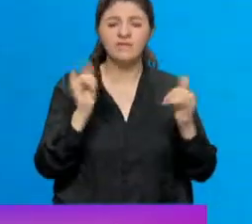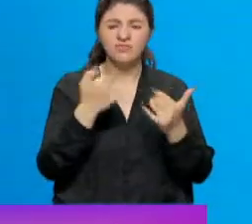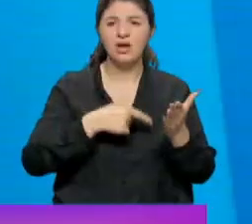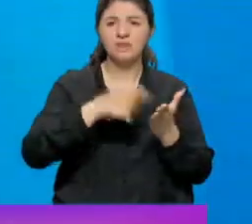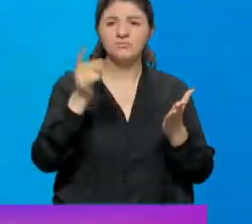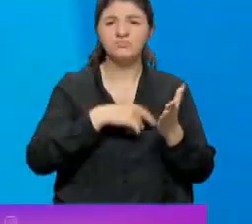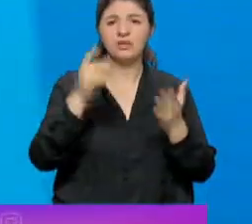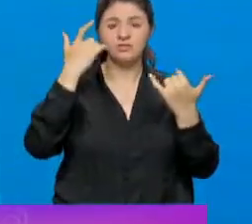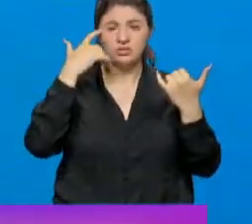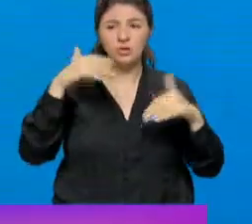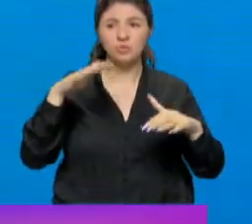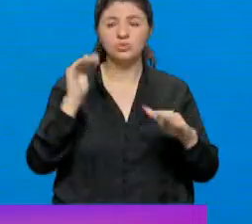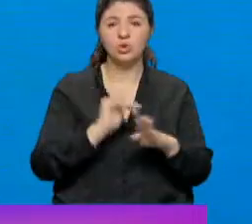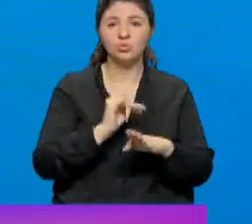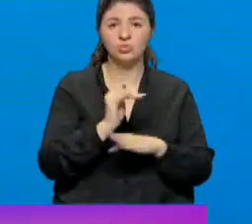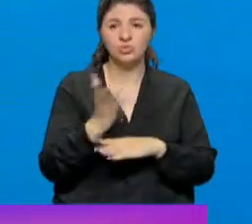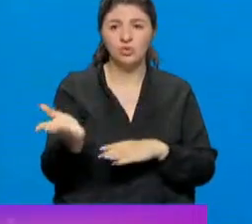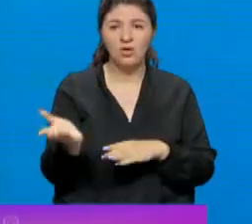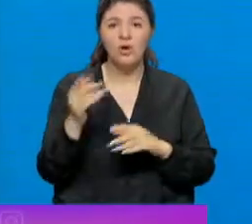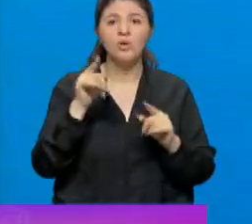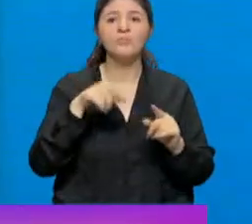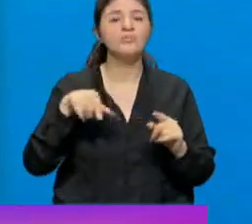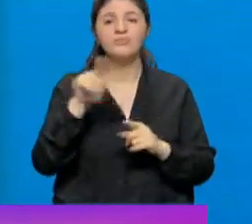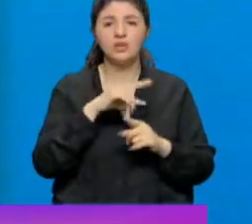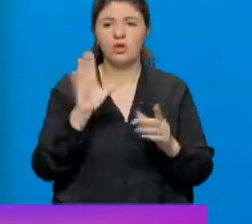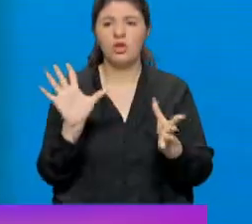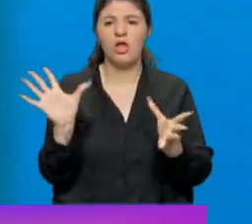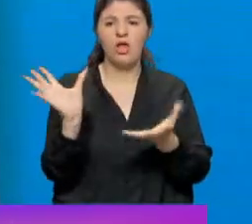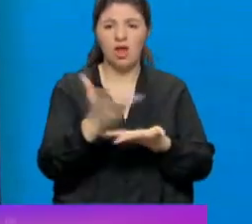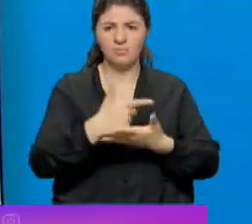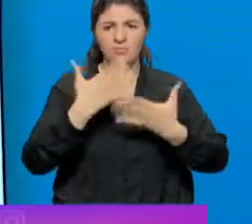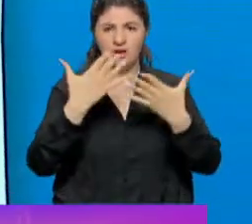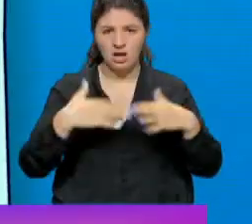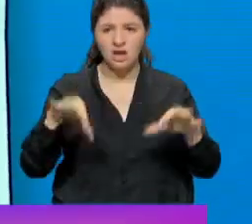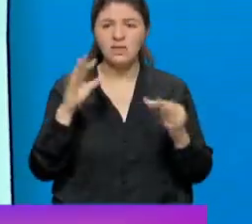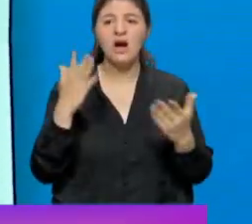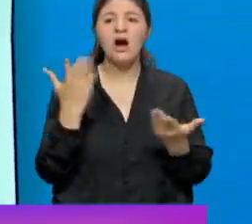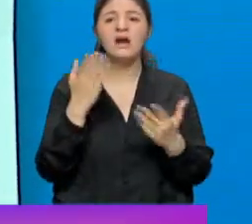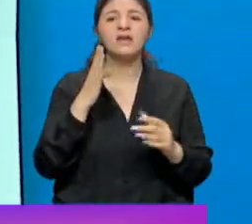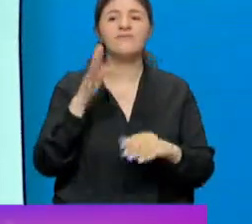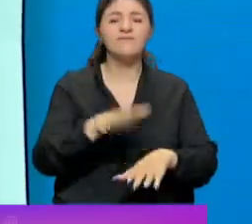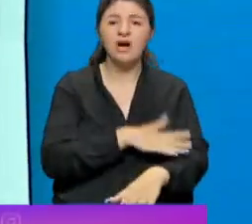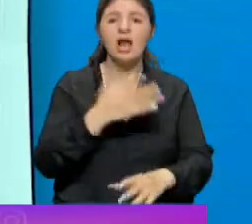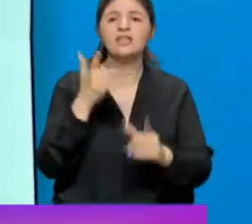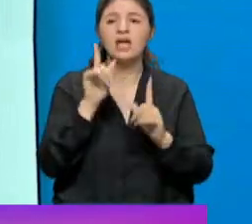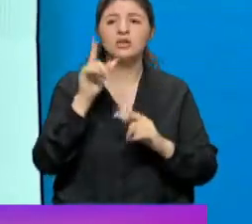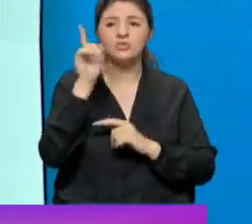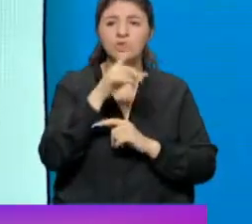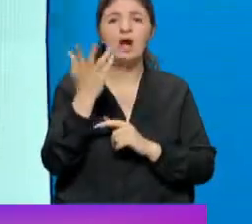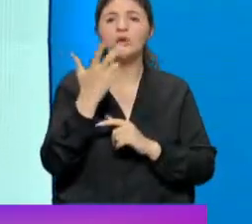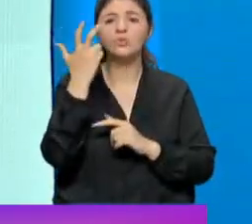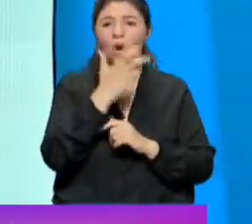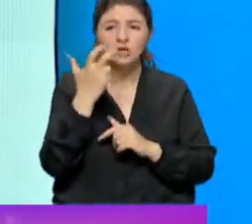iptalinin şaşkınlığını şokunu yaşıyor bunları derledik toparladık hangi Valilik hangi gerekçeyle